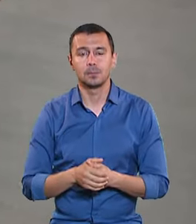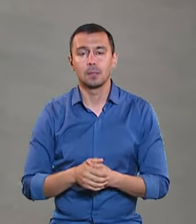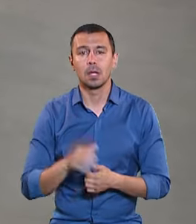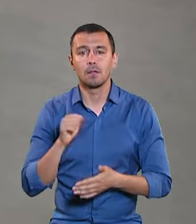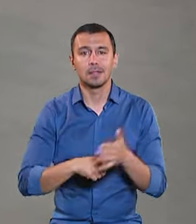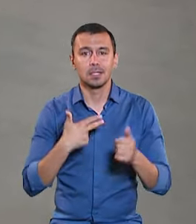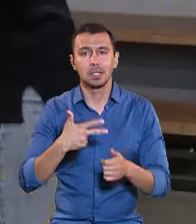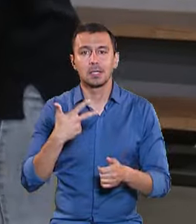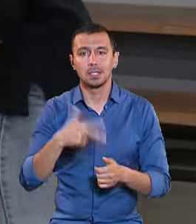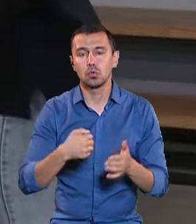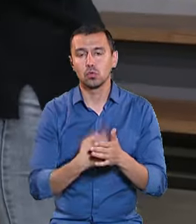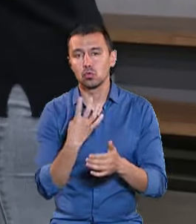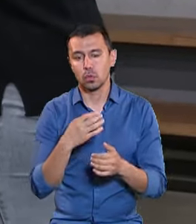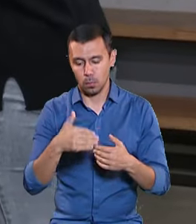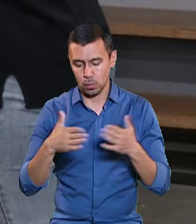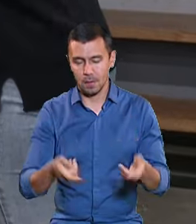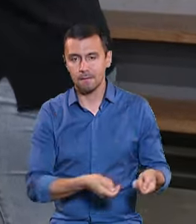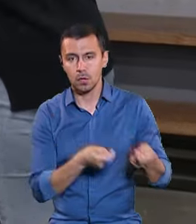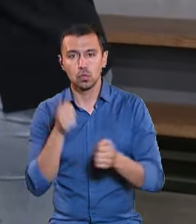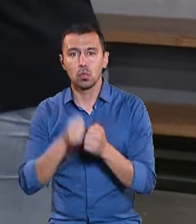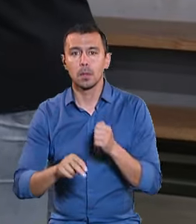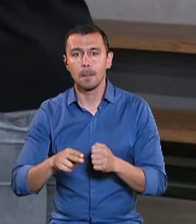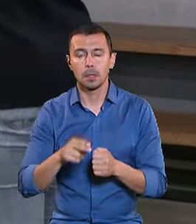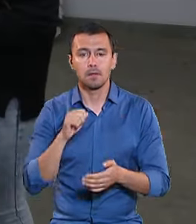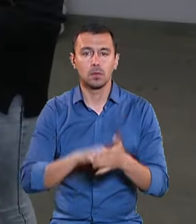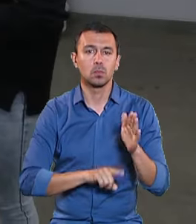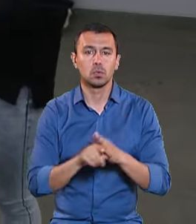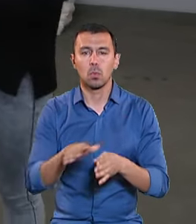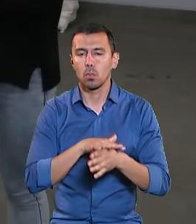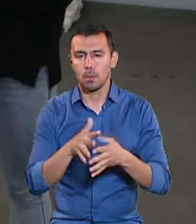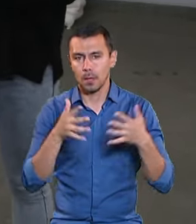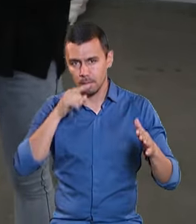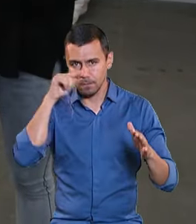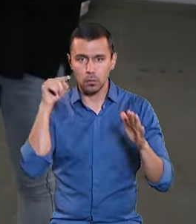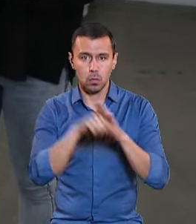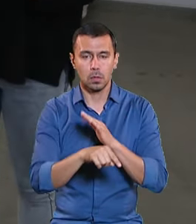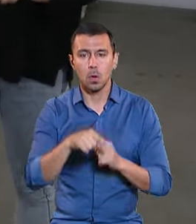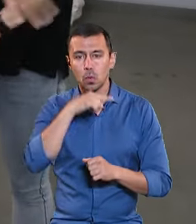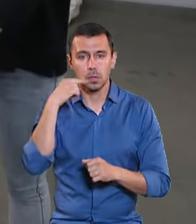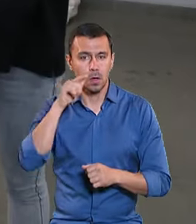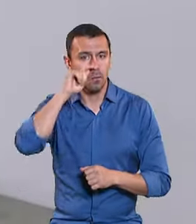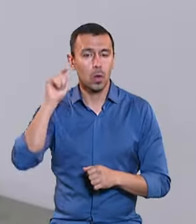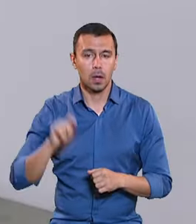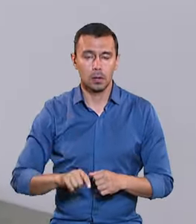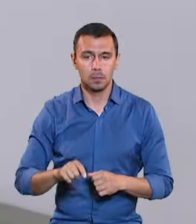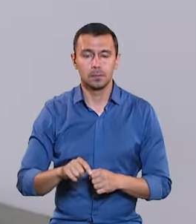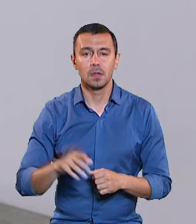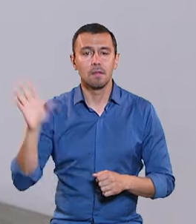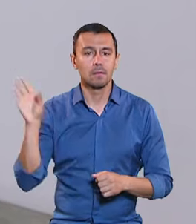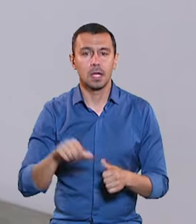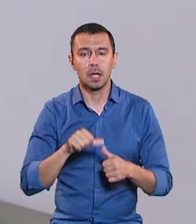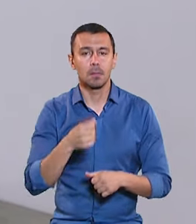Від 30 до 400 посилок везуть щоп'ятниці від початку повномасштабного вторгнення Росії в Україну. Усе,